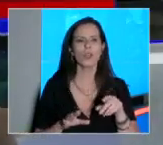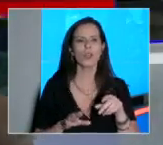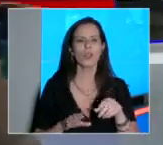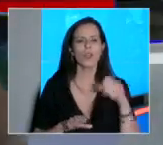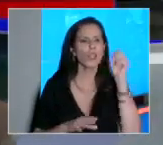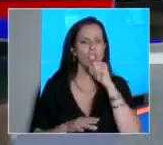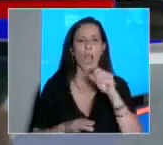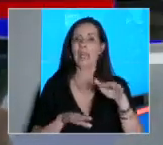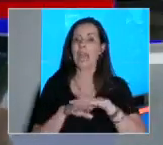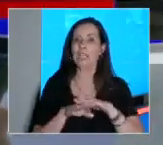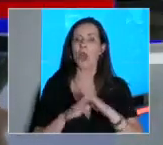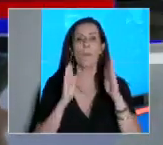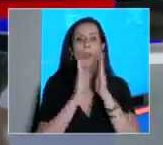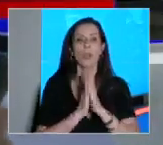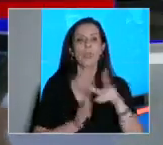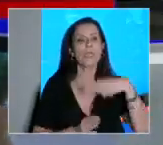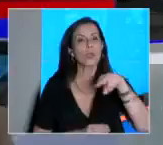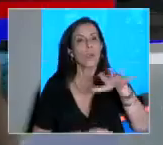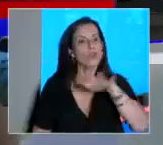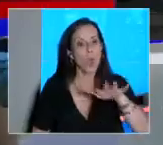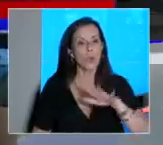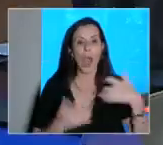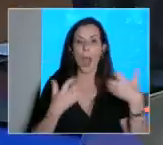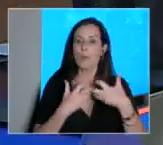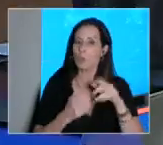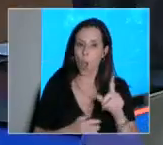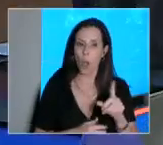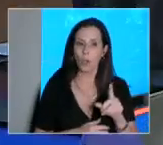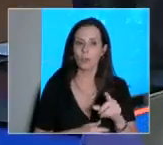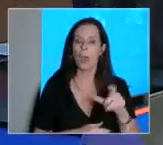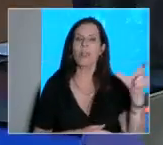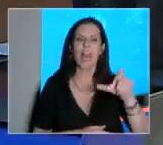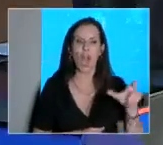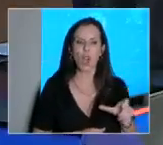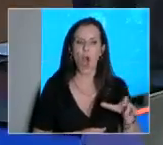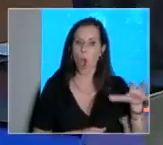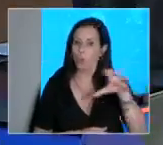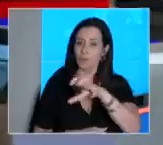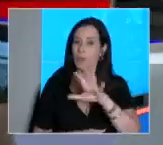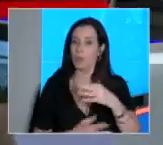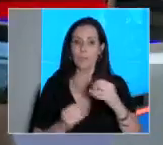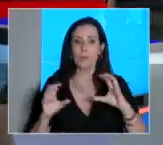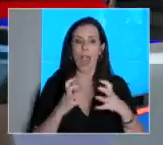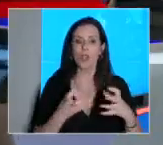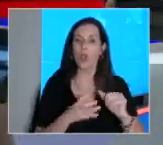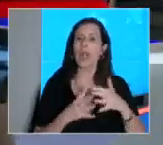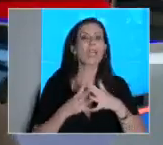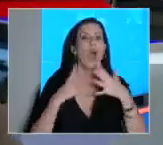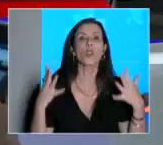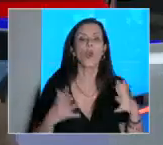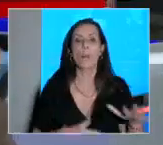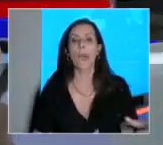תשירת הסליחות. נכון. התפילה, הסיור בנחלאות. נכון. המוזיאון שמקימים אותו בנחלאות. יש לנו מספר עדות הכי